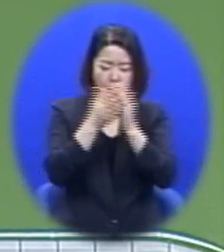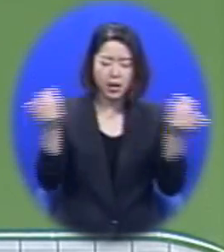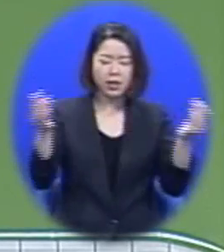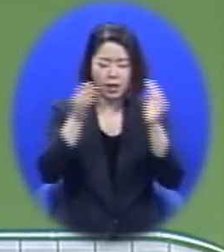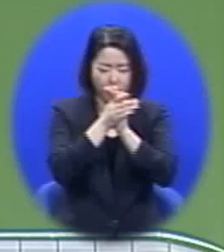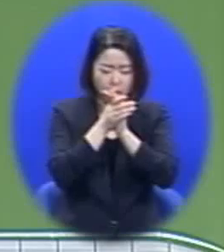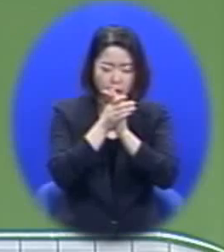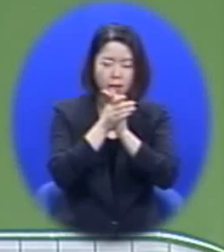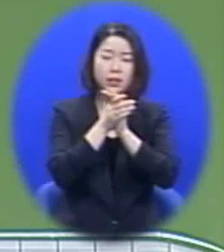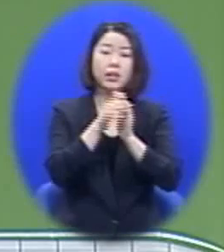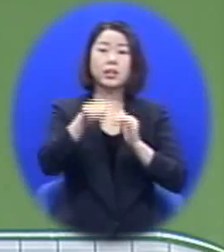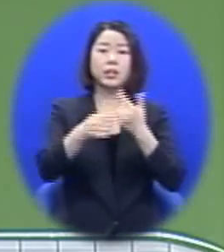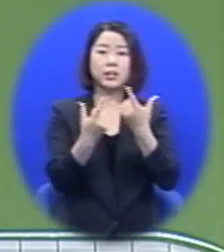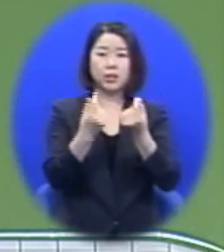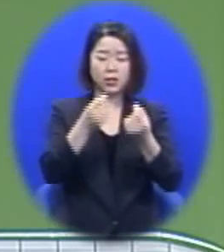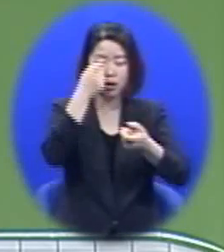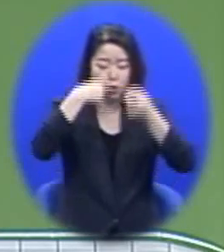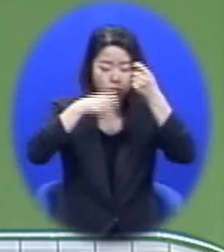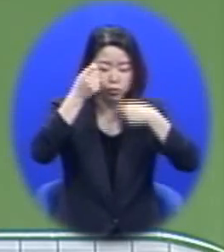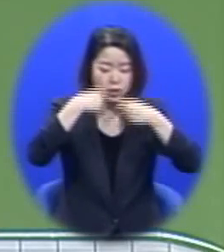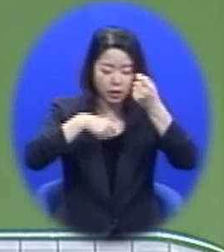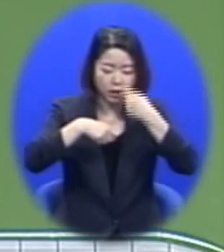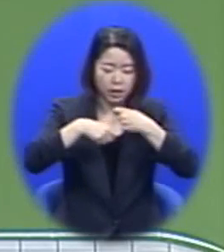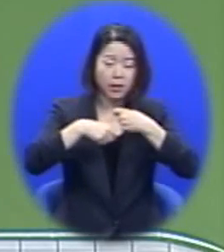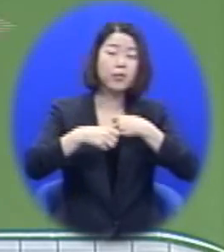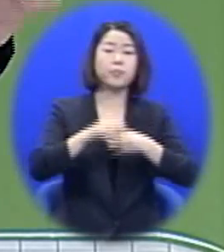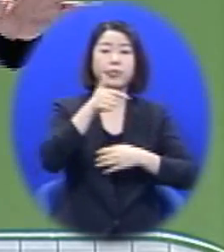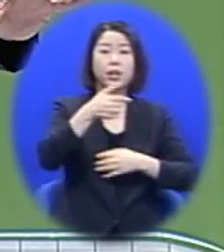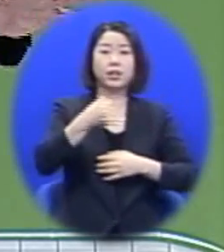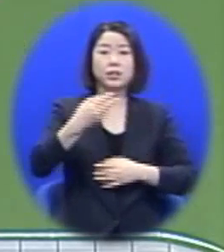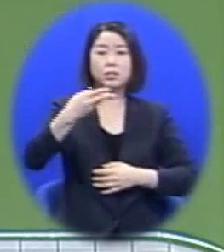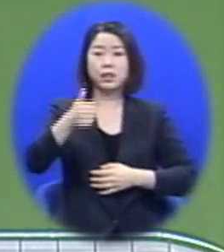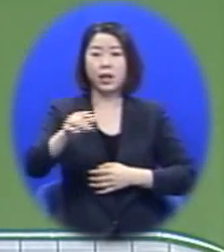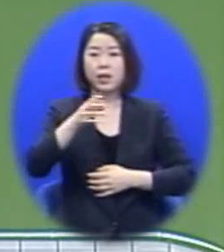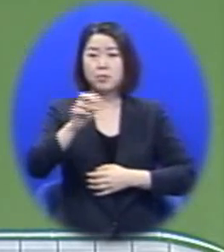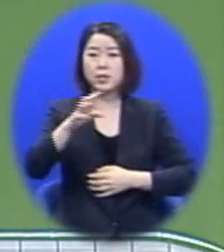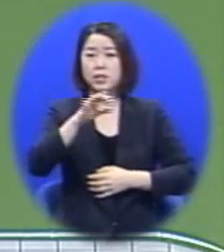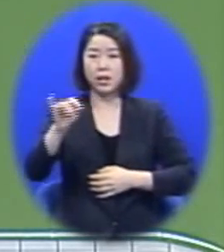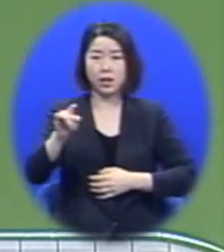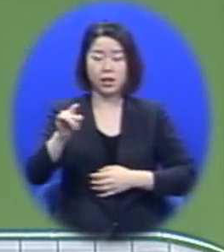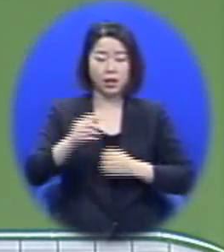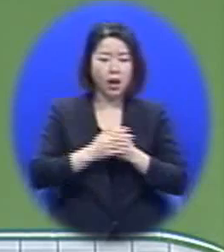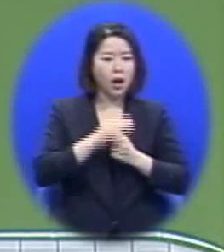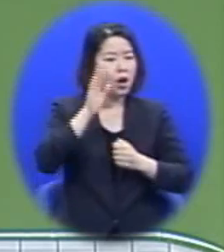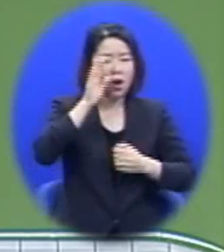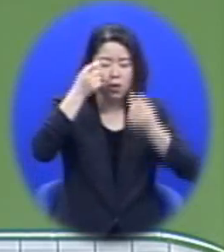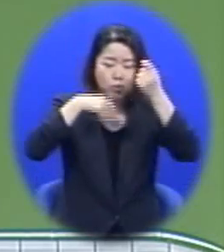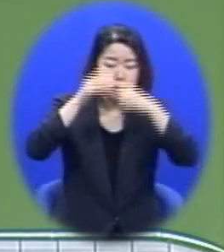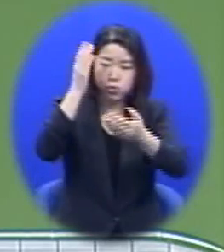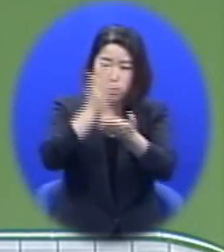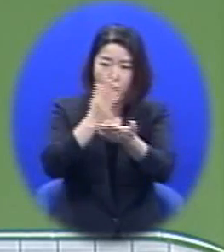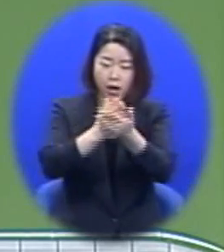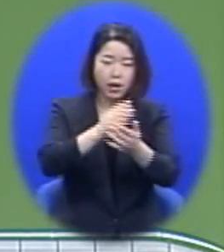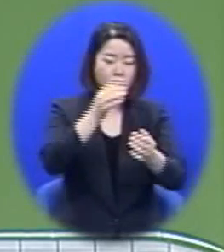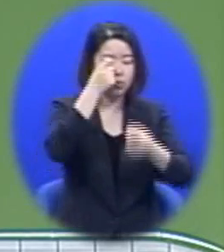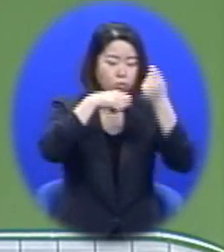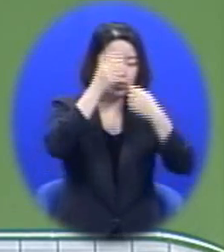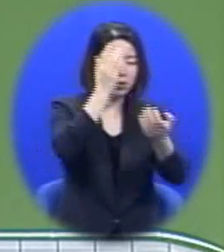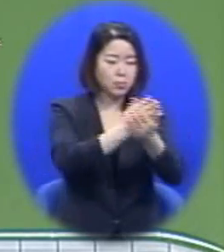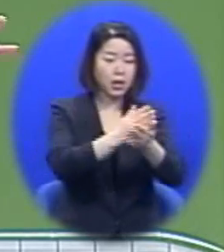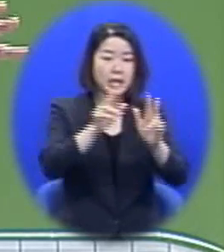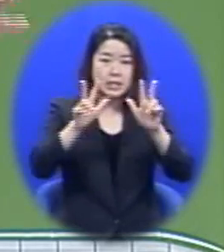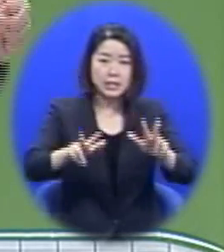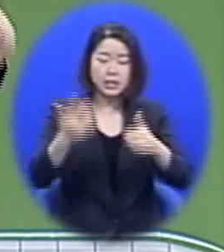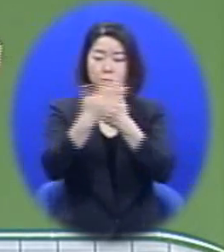하면서 그렇게 우니까 느헤미야가 울지마 울지마 지금은 은혜 받는 시간이야.